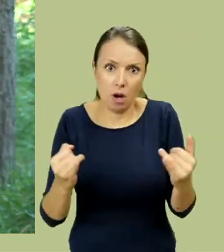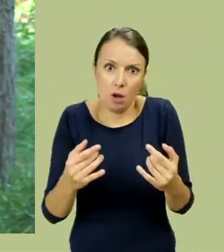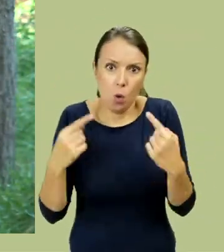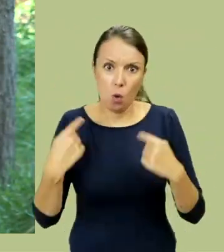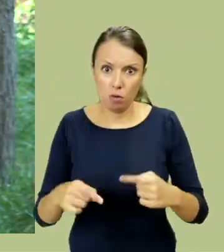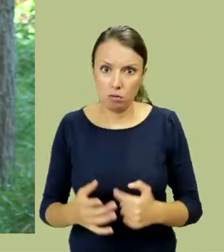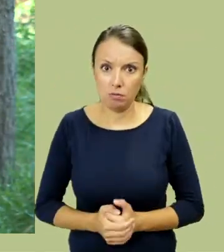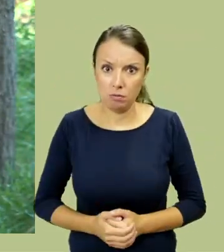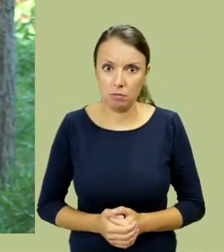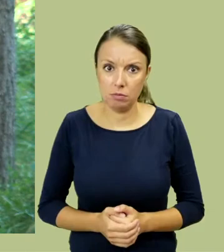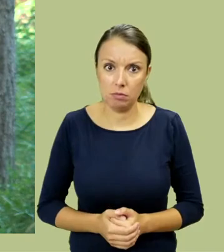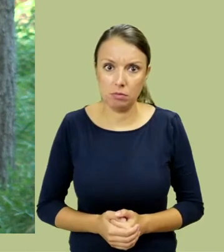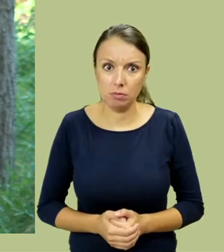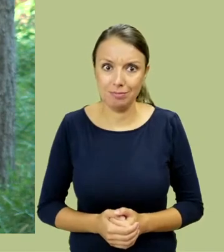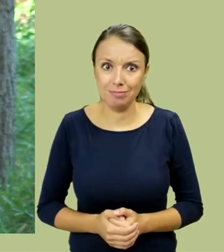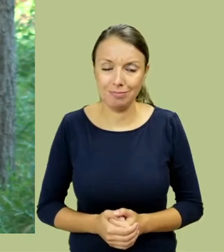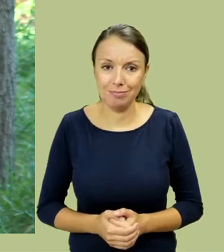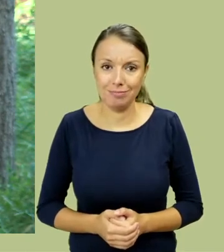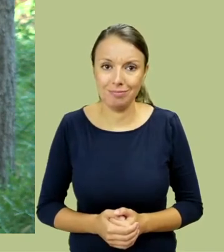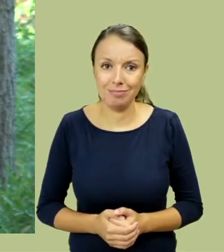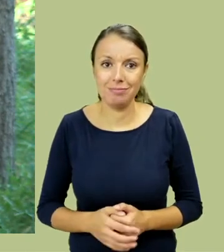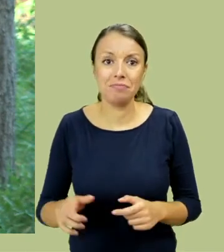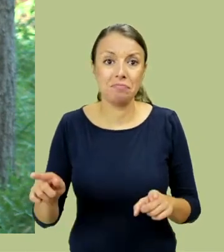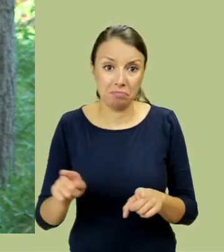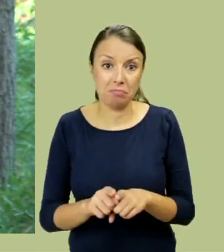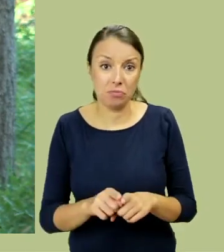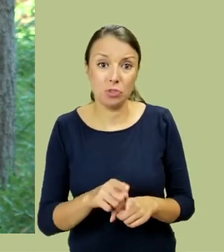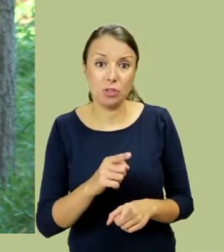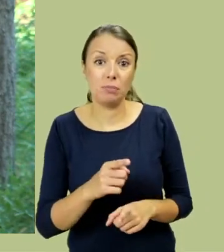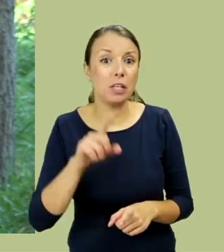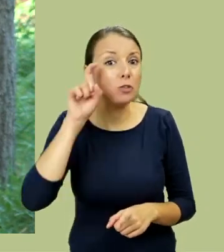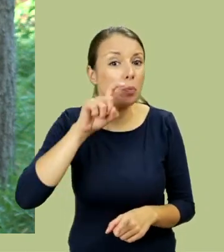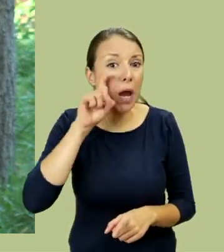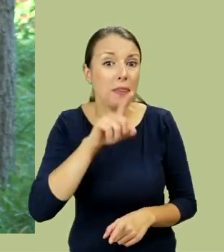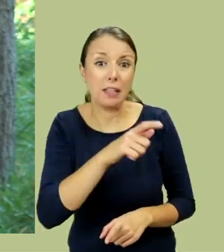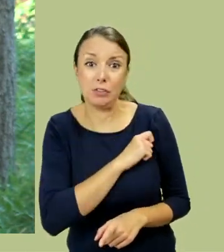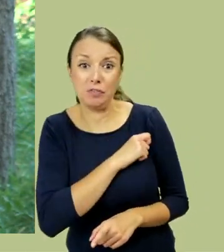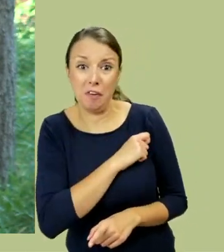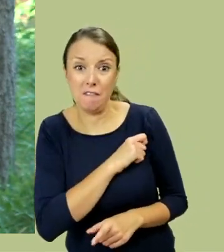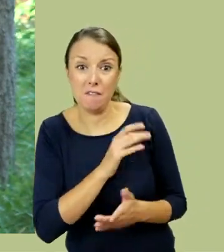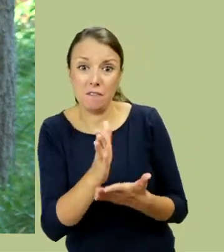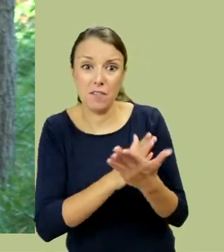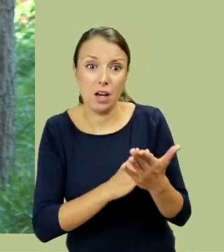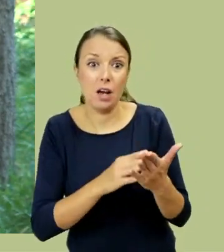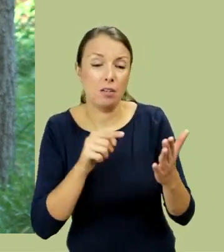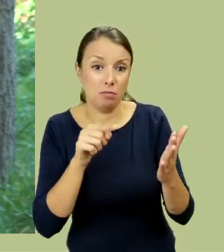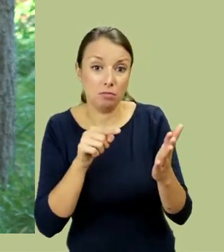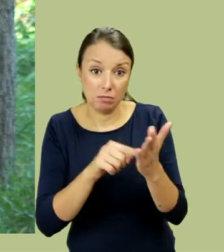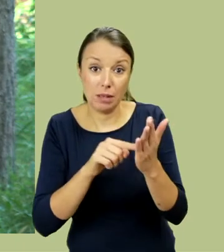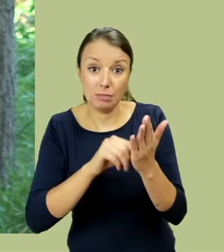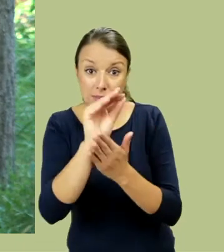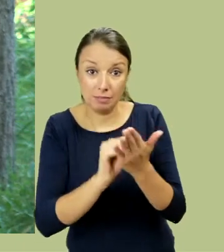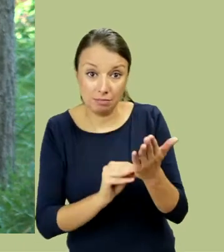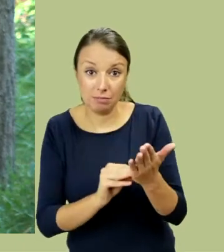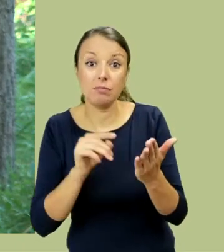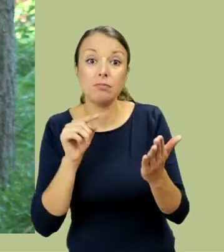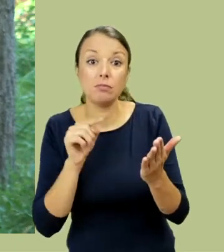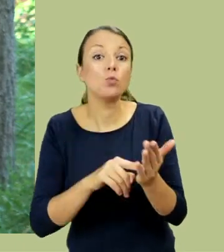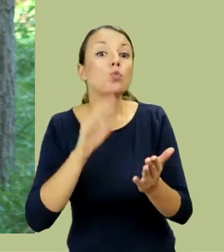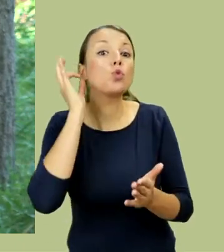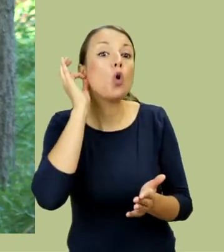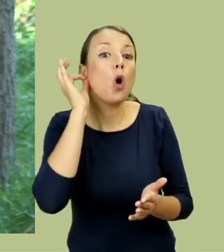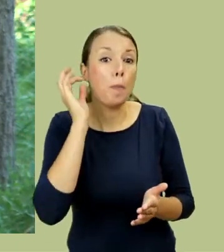zresztą mówi wręcz, że kobiety były tymi, które właściwie te wojny